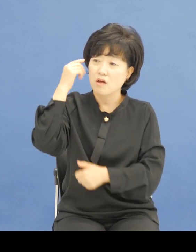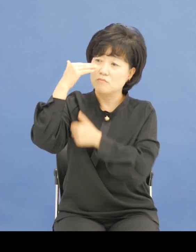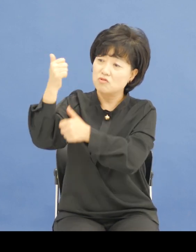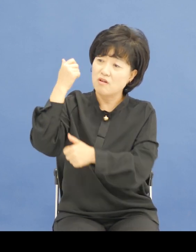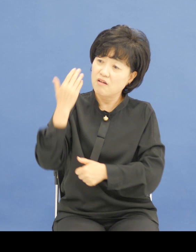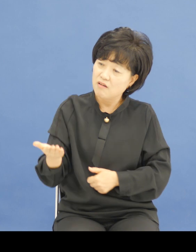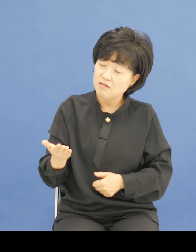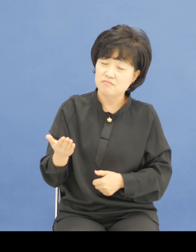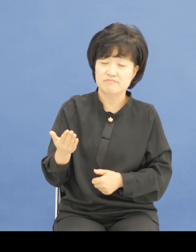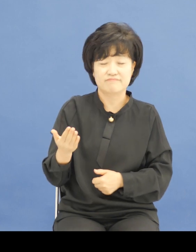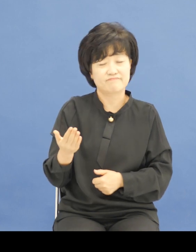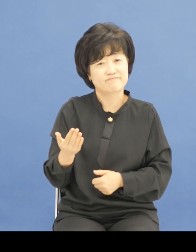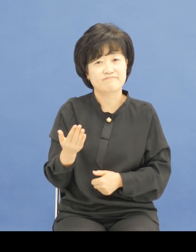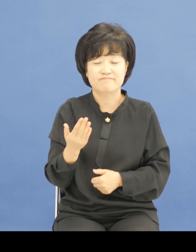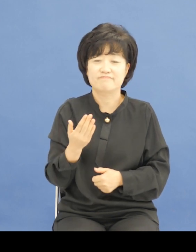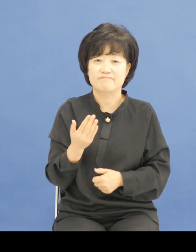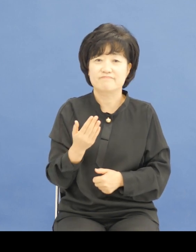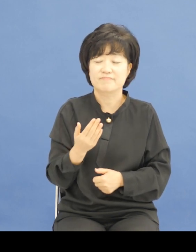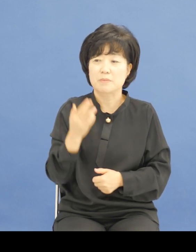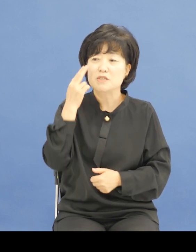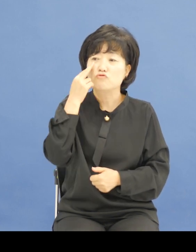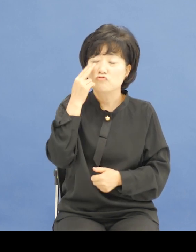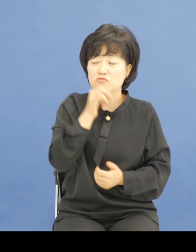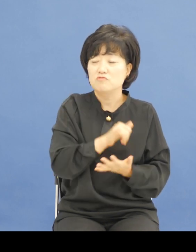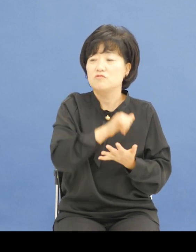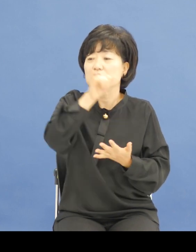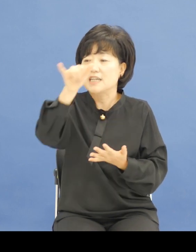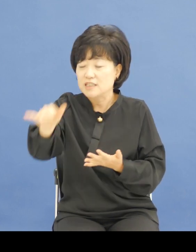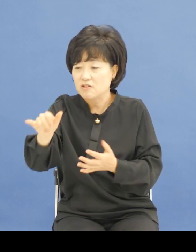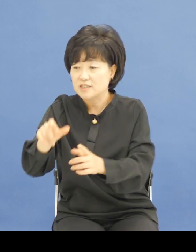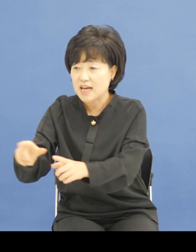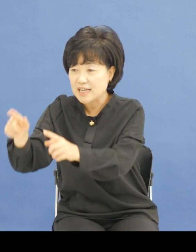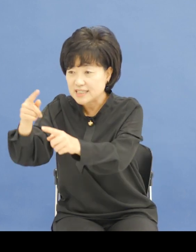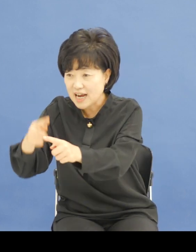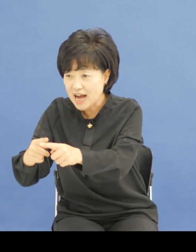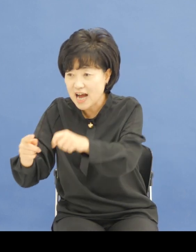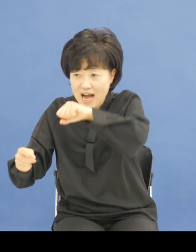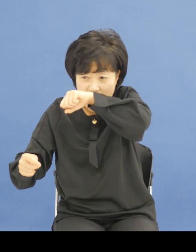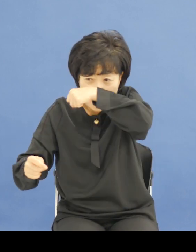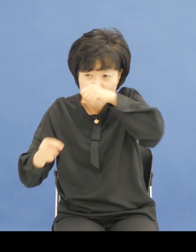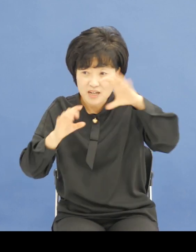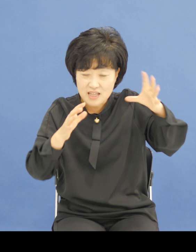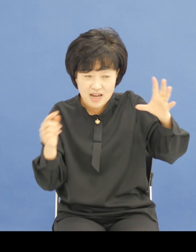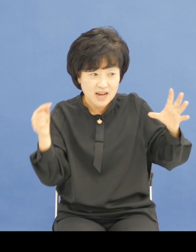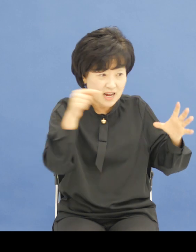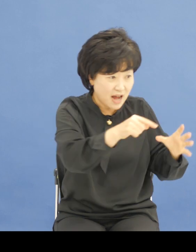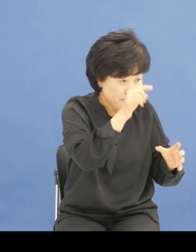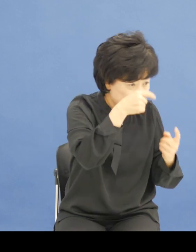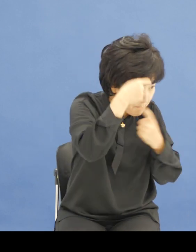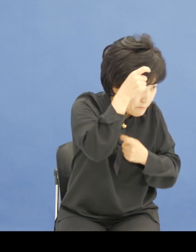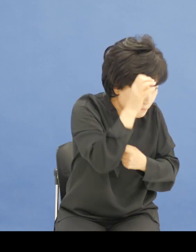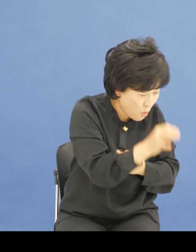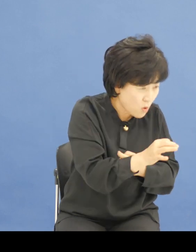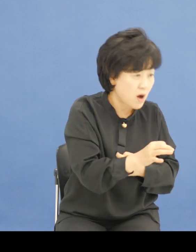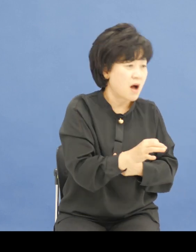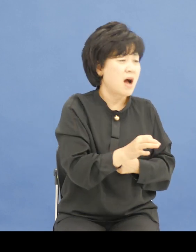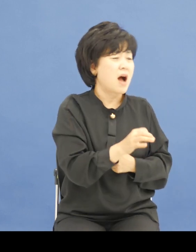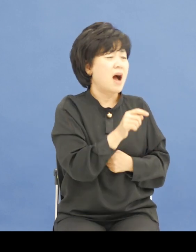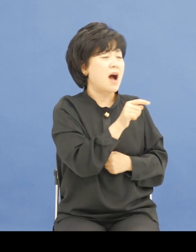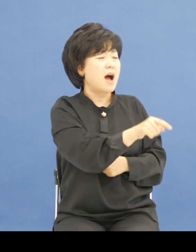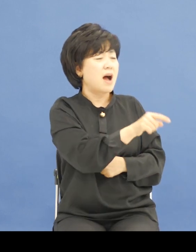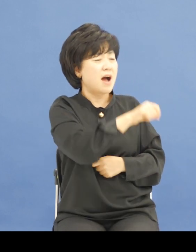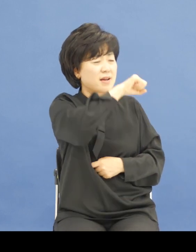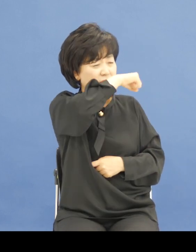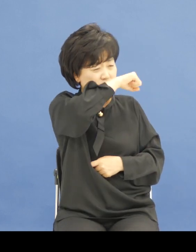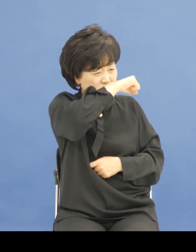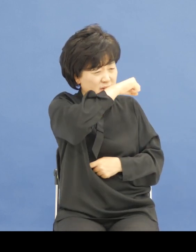그러고 가서 살다가 이제 아프리카 가서 그때부터 제 삶이 아 이것 때문에